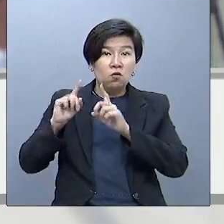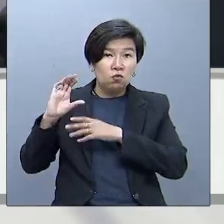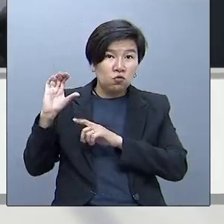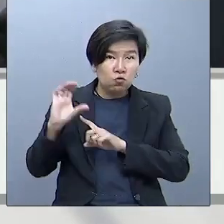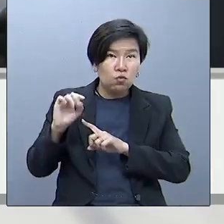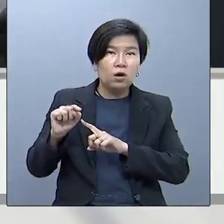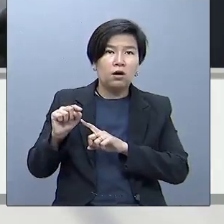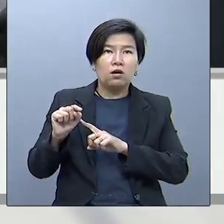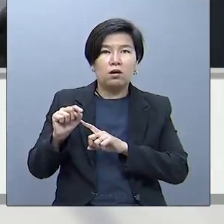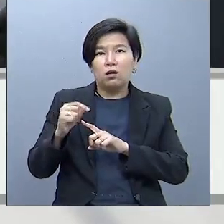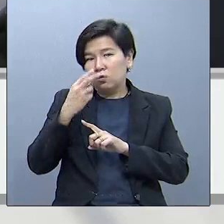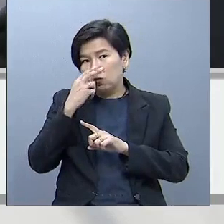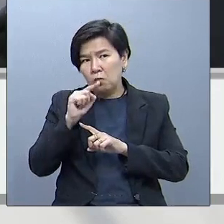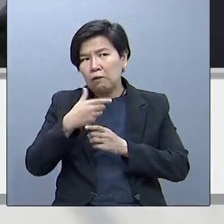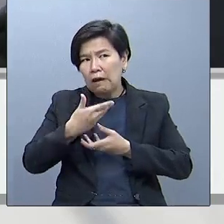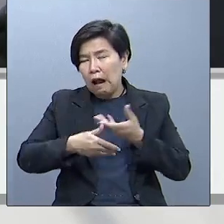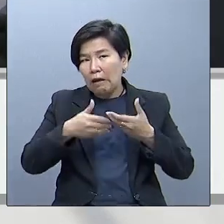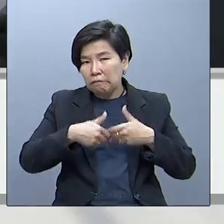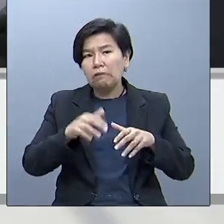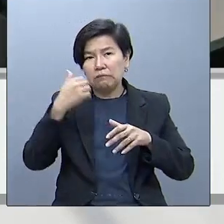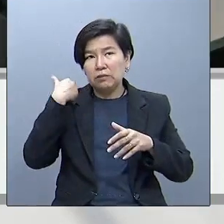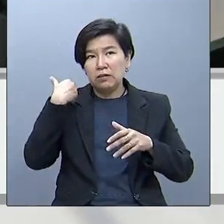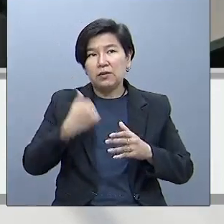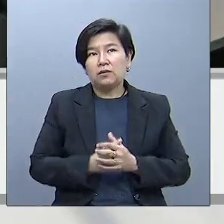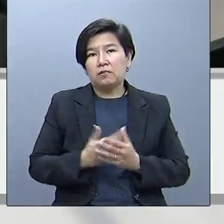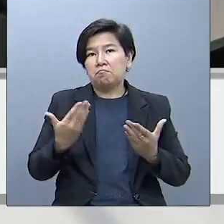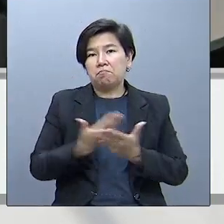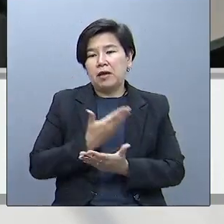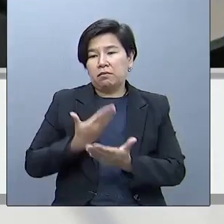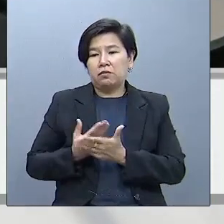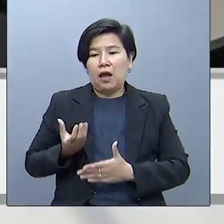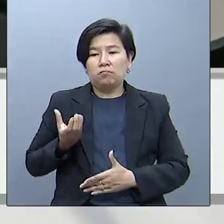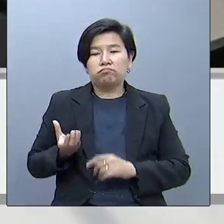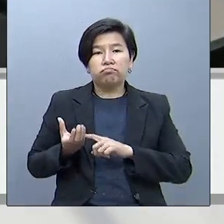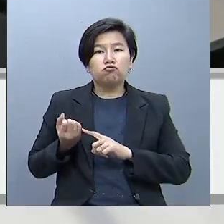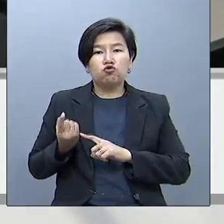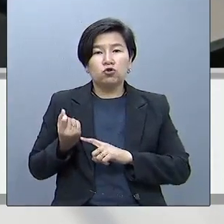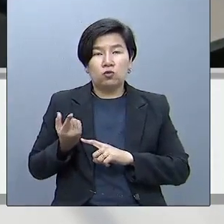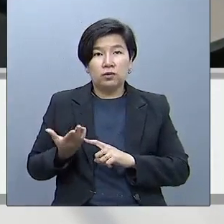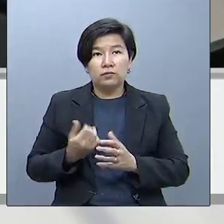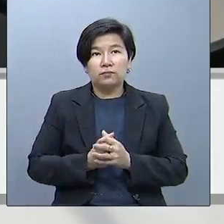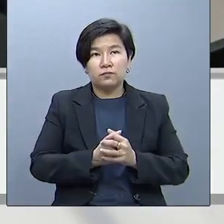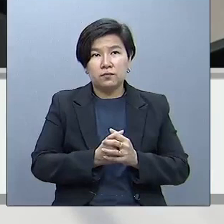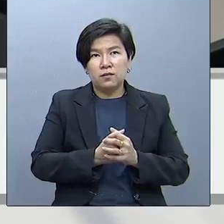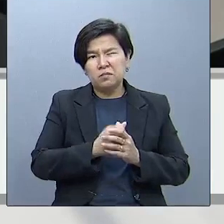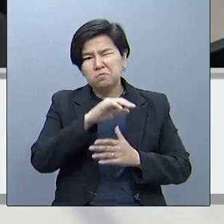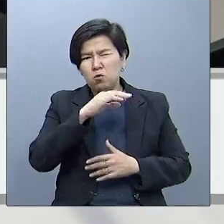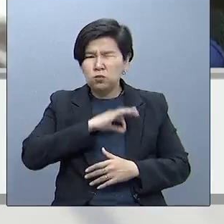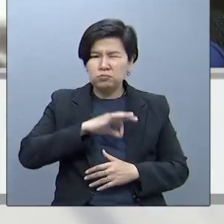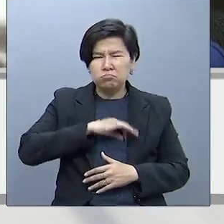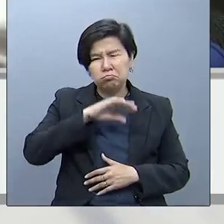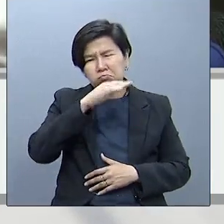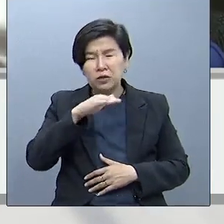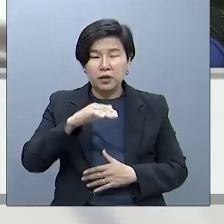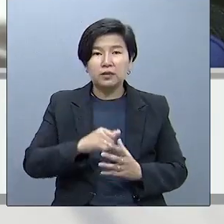ก็ลดการถือครองในตลาดหลกซัแล้วก็หนมาถอเงินสดมากกว่าค่ะตลาดไหนที่ดูแล้วอาจจะมความไม่แ่นอนดั